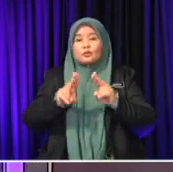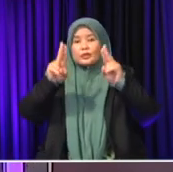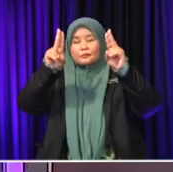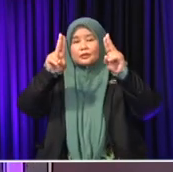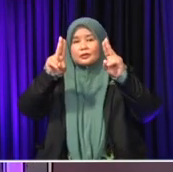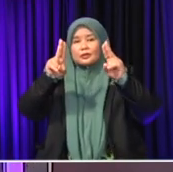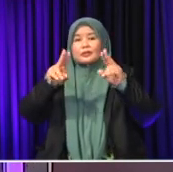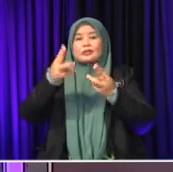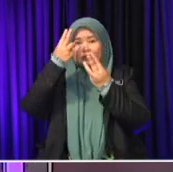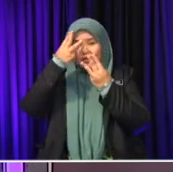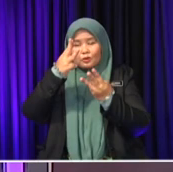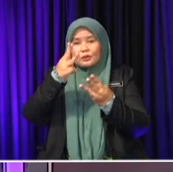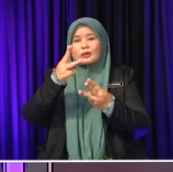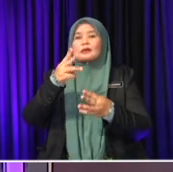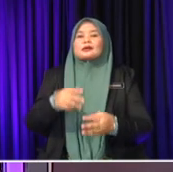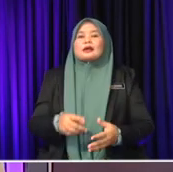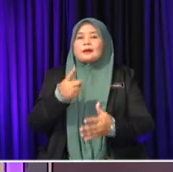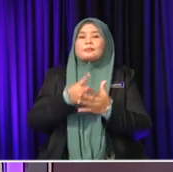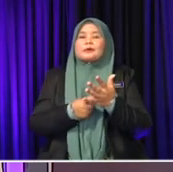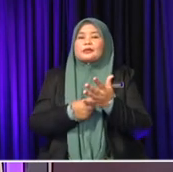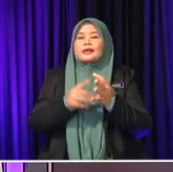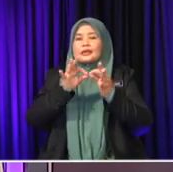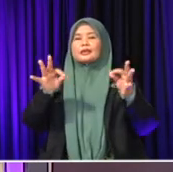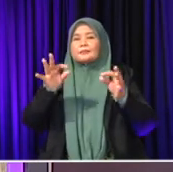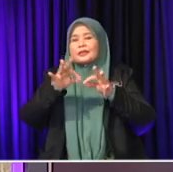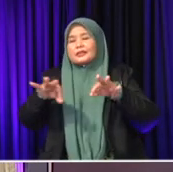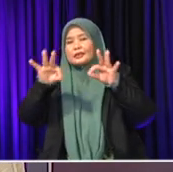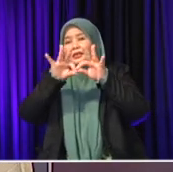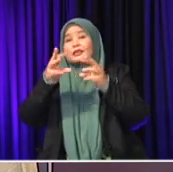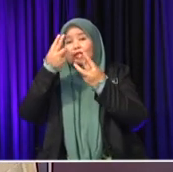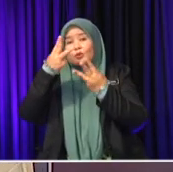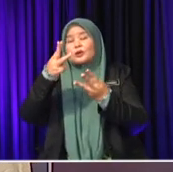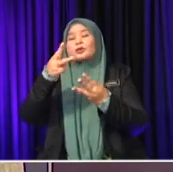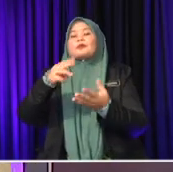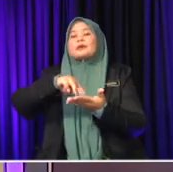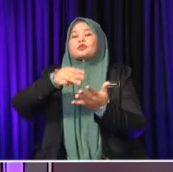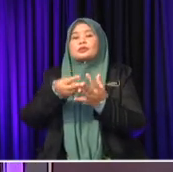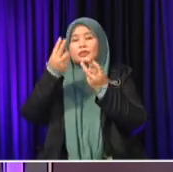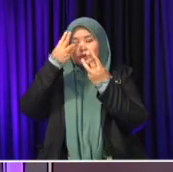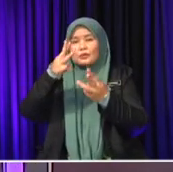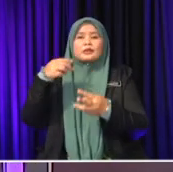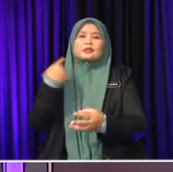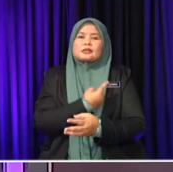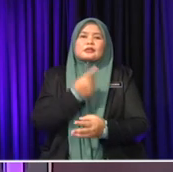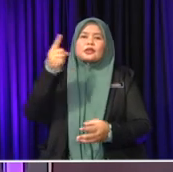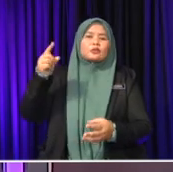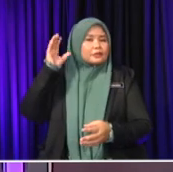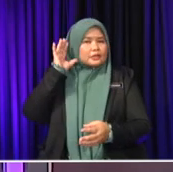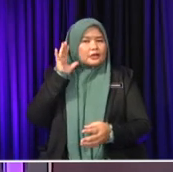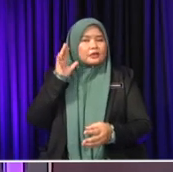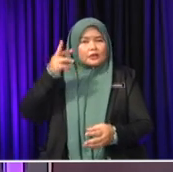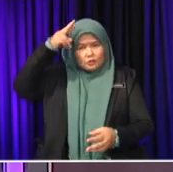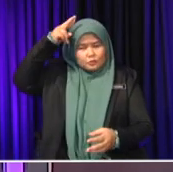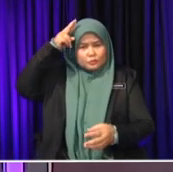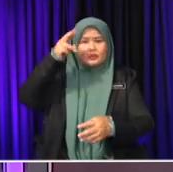Taqwa apa kalimat pentingnya Taqwa Apa maksud taqwa kita selalu dengar ya apa kata